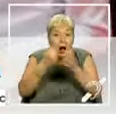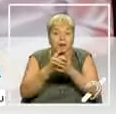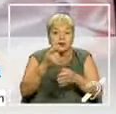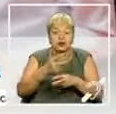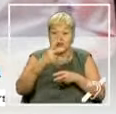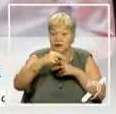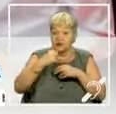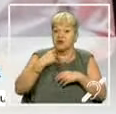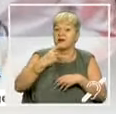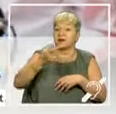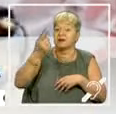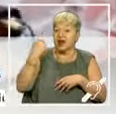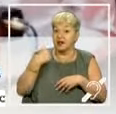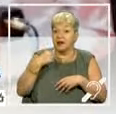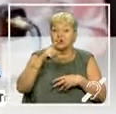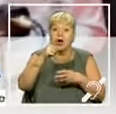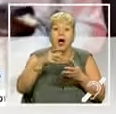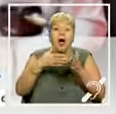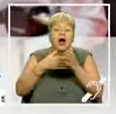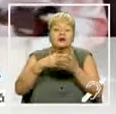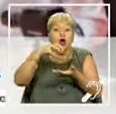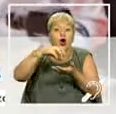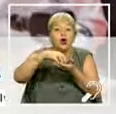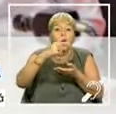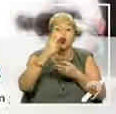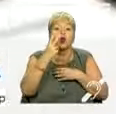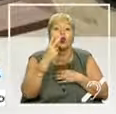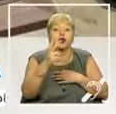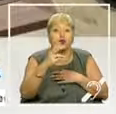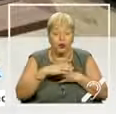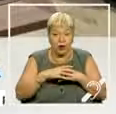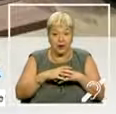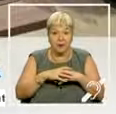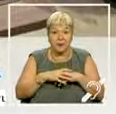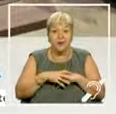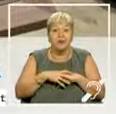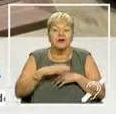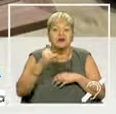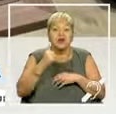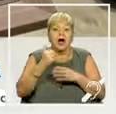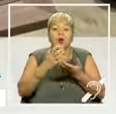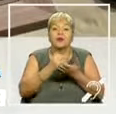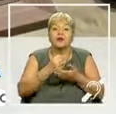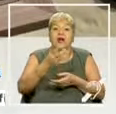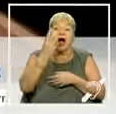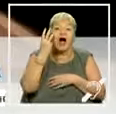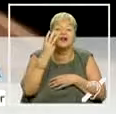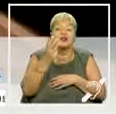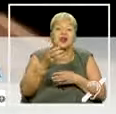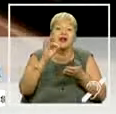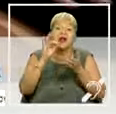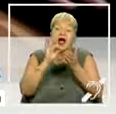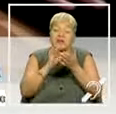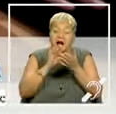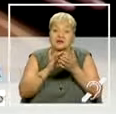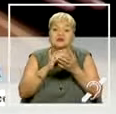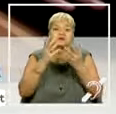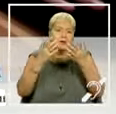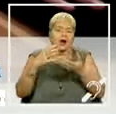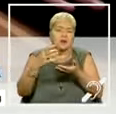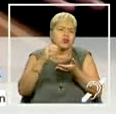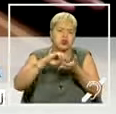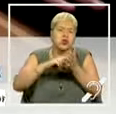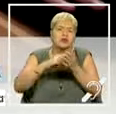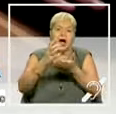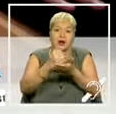săptămânii trecute, David s-a clasat pe locul 2 în etapa de la Miercurea Ciuca circuitului Grand Prix România și a obținut cea de-a treia normă necesară pentru titlul de mare maestru